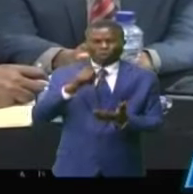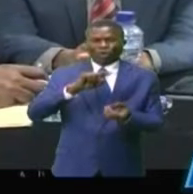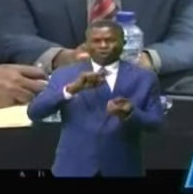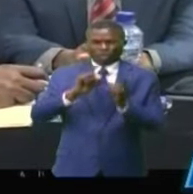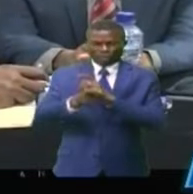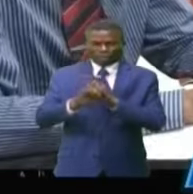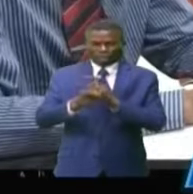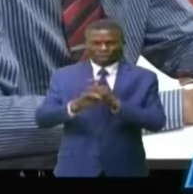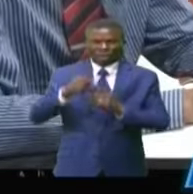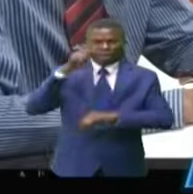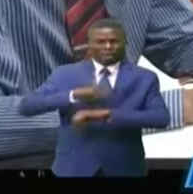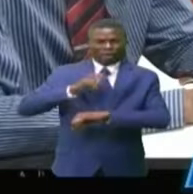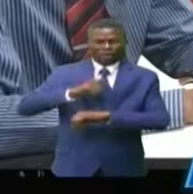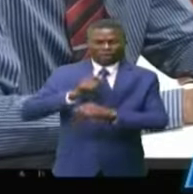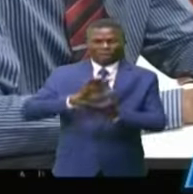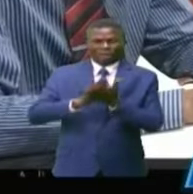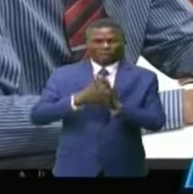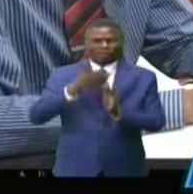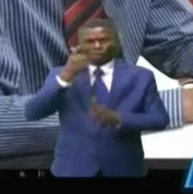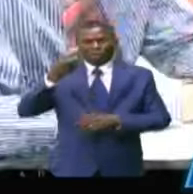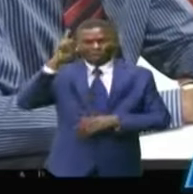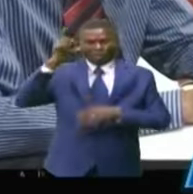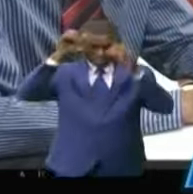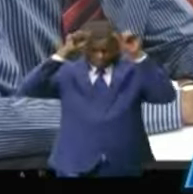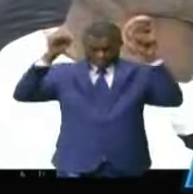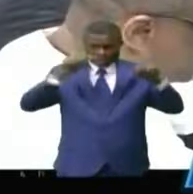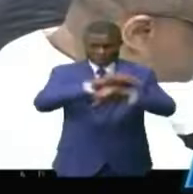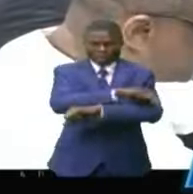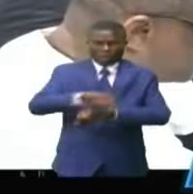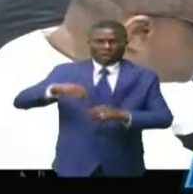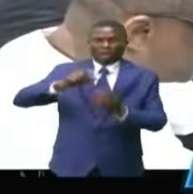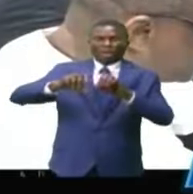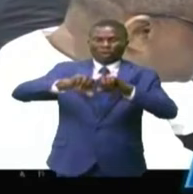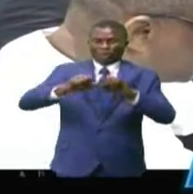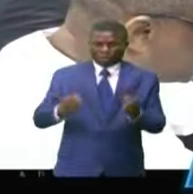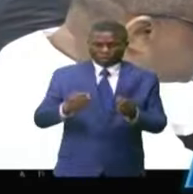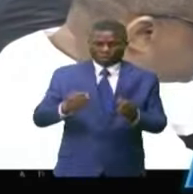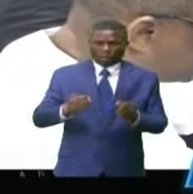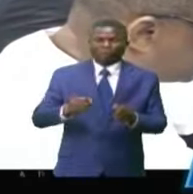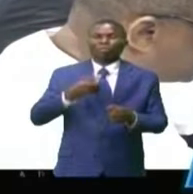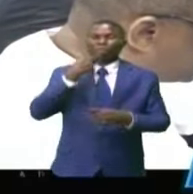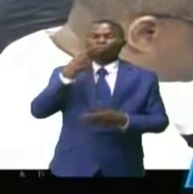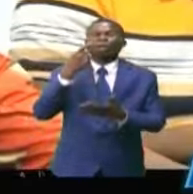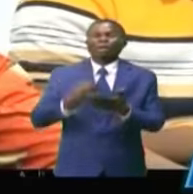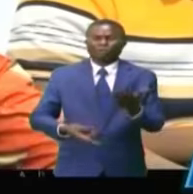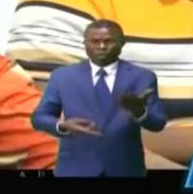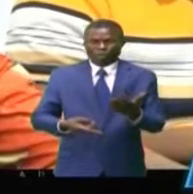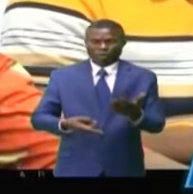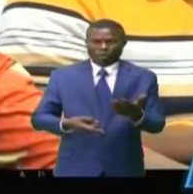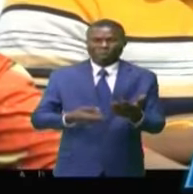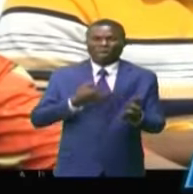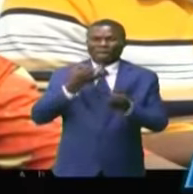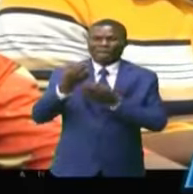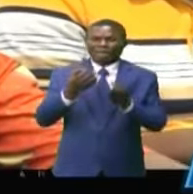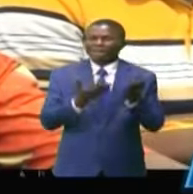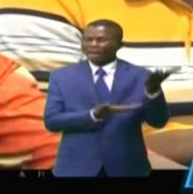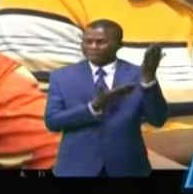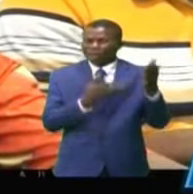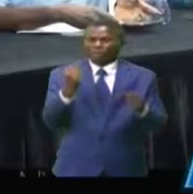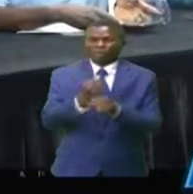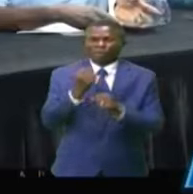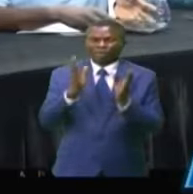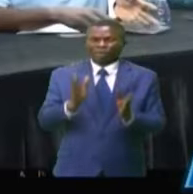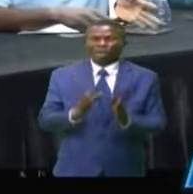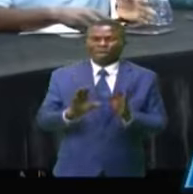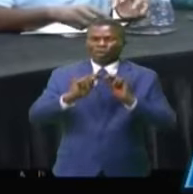la justice congolaise, le premier président de la Cour de cassation a tenu par cet échange à marquer l'importance du travailler